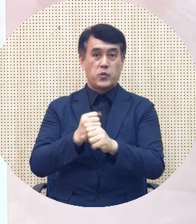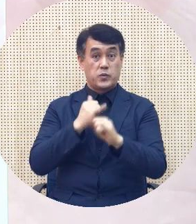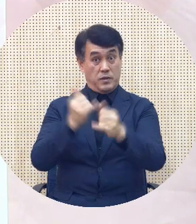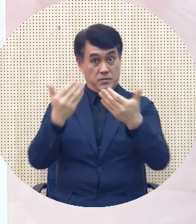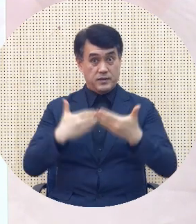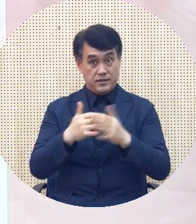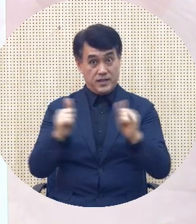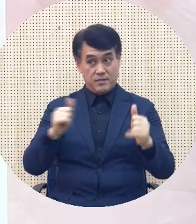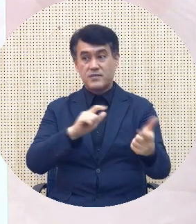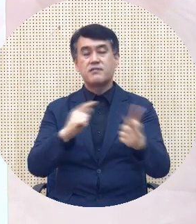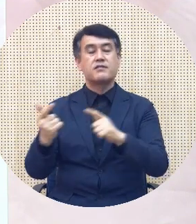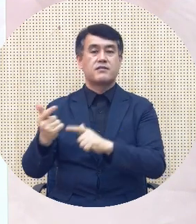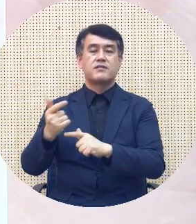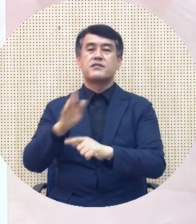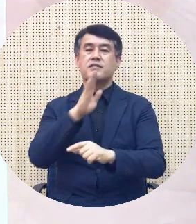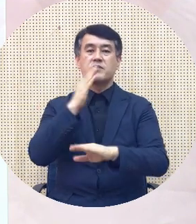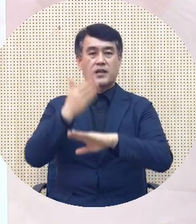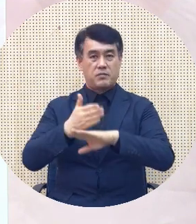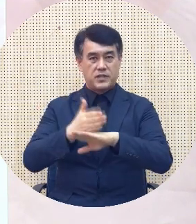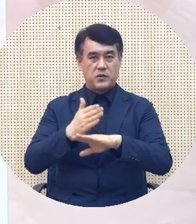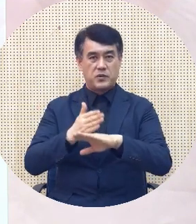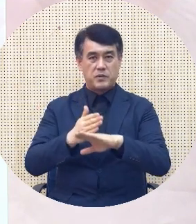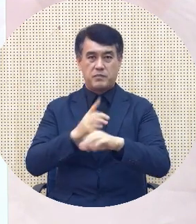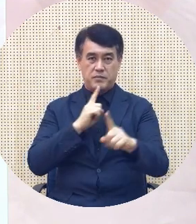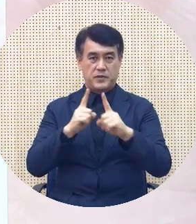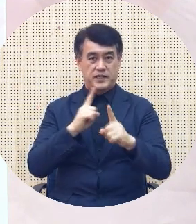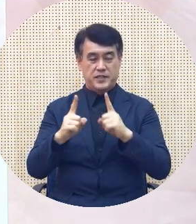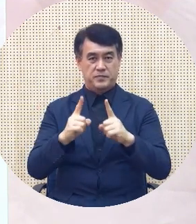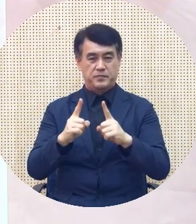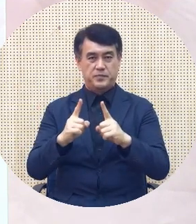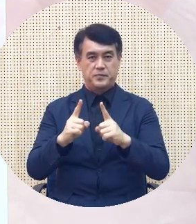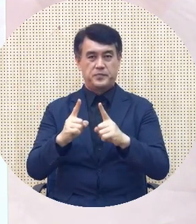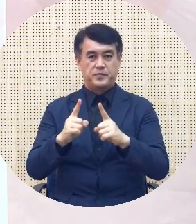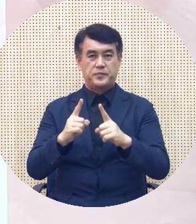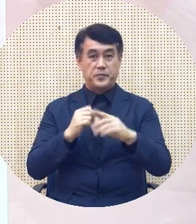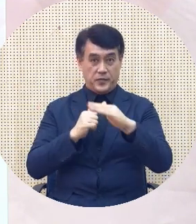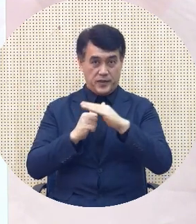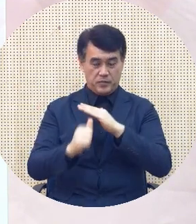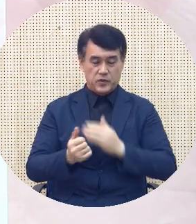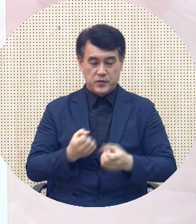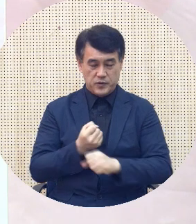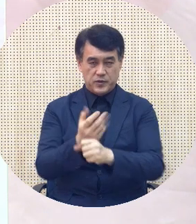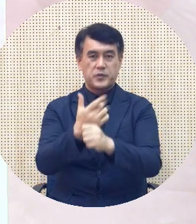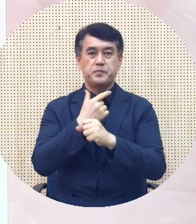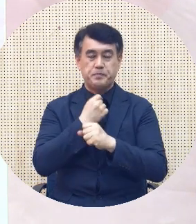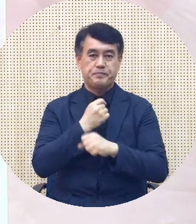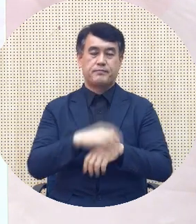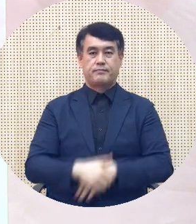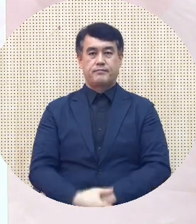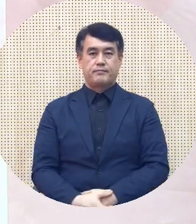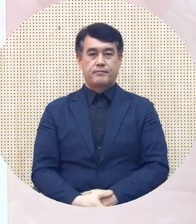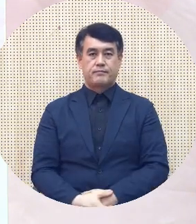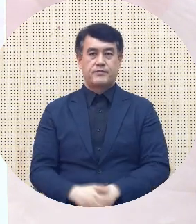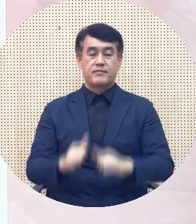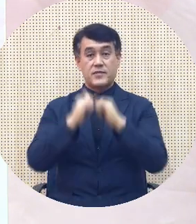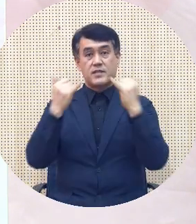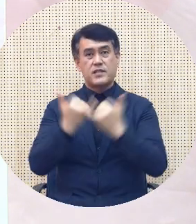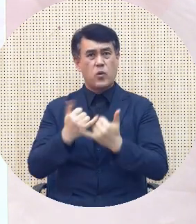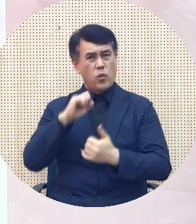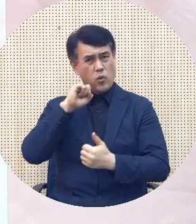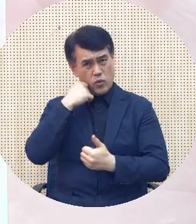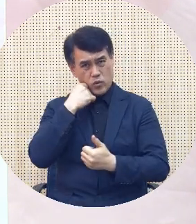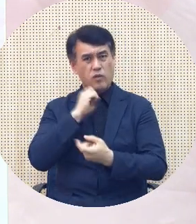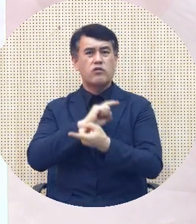선생님들께 진심으로 감사하고 고맙다는 말을 당사자를 대표하여 전하고 있습니다. 사회가